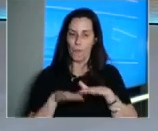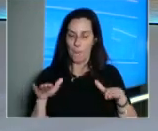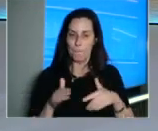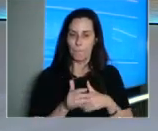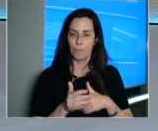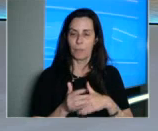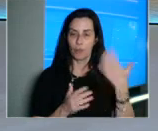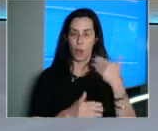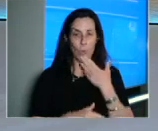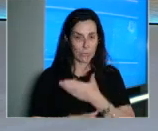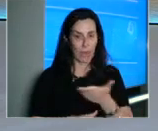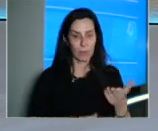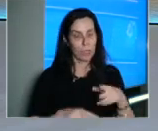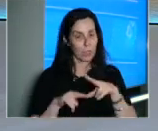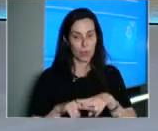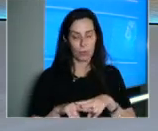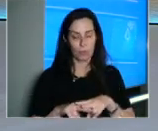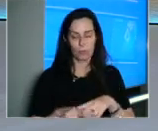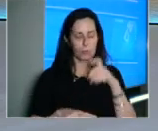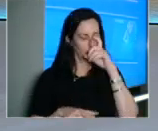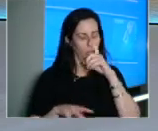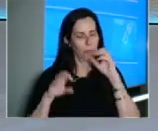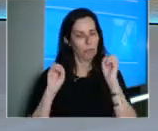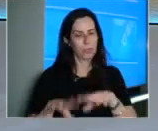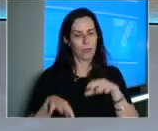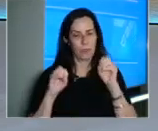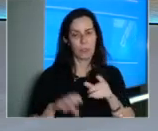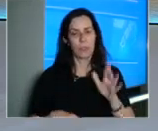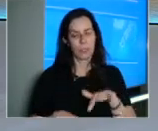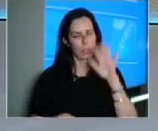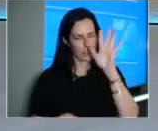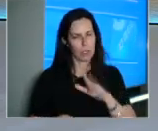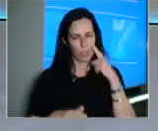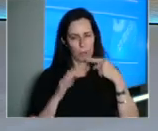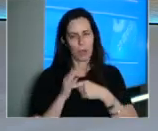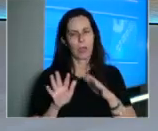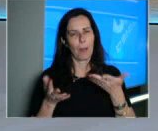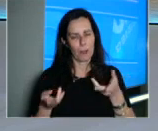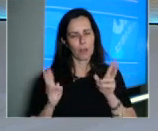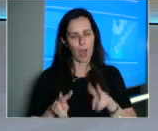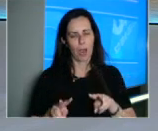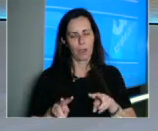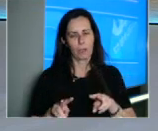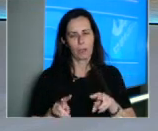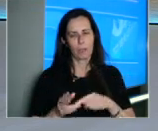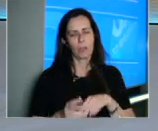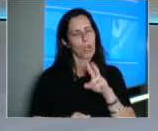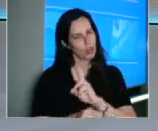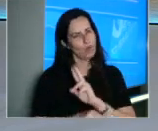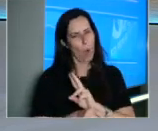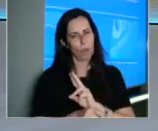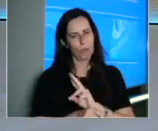תהילו הישראלים, ושירו הררי זבל. אז זה עוד סרטון שמראה כמה אפשר להישמר